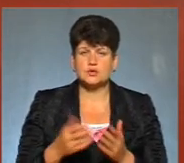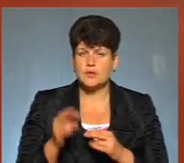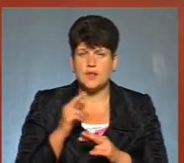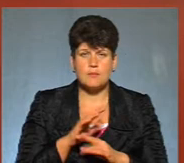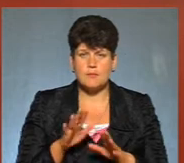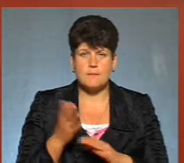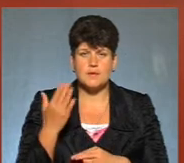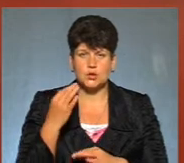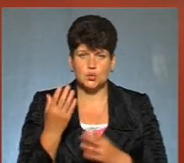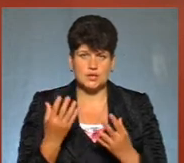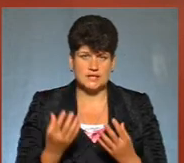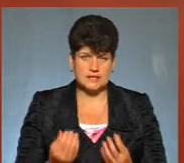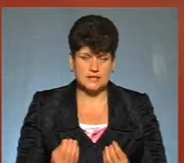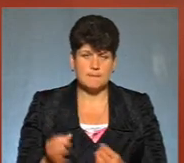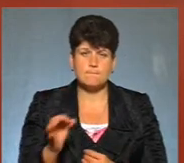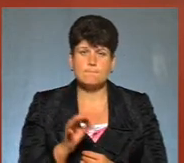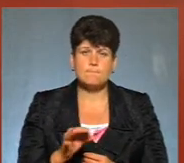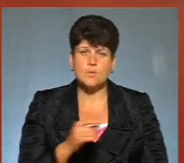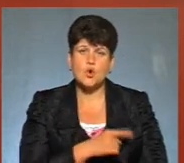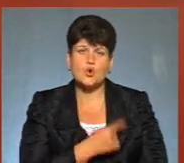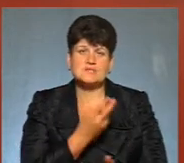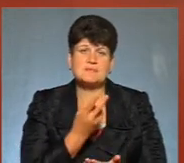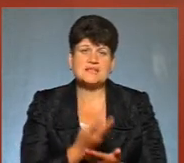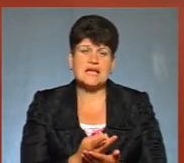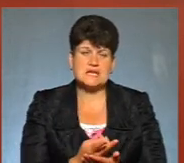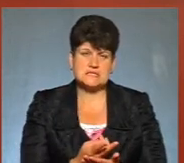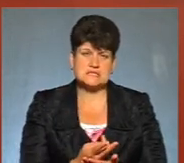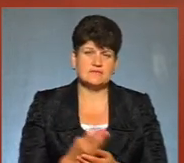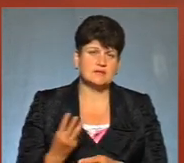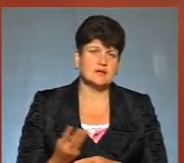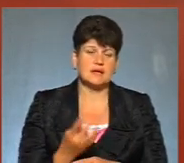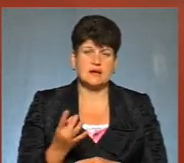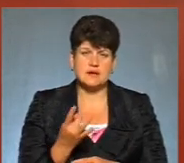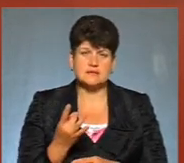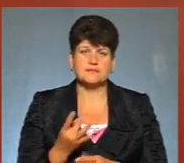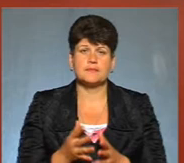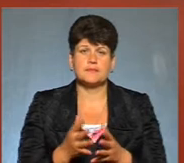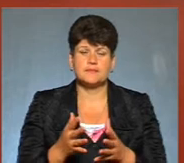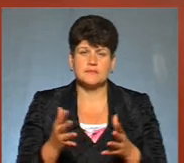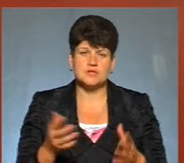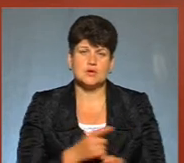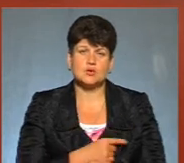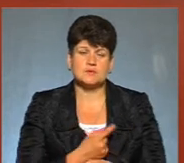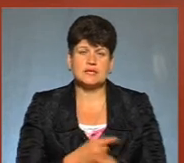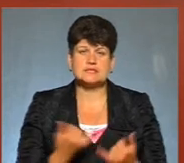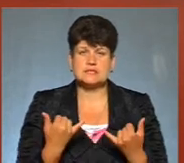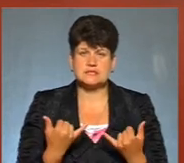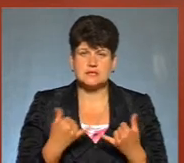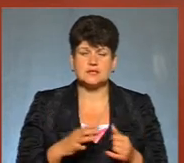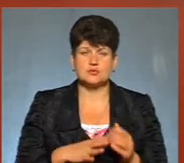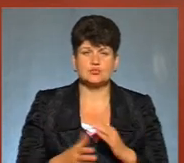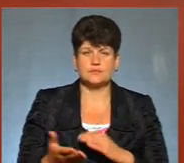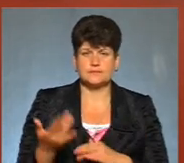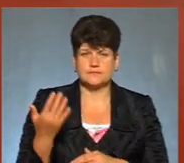дні. Про госпіталізацію, тобто втричі, майже втричі більша госпіталізація зараз, ніж була в